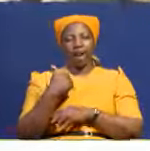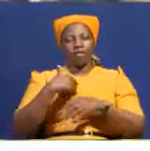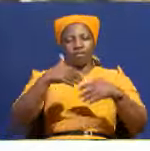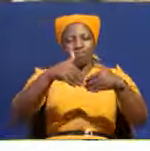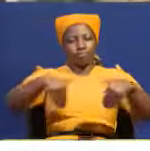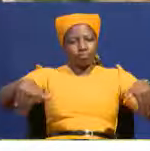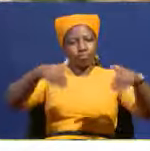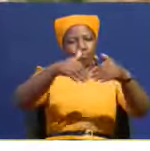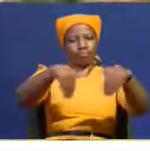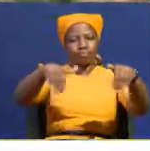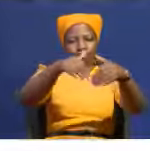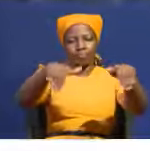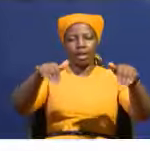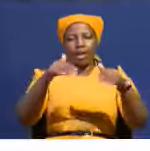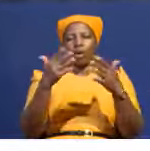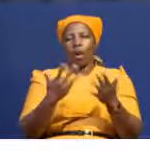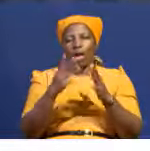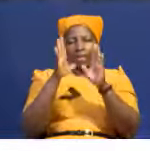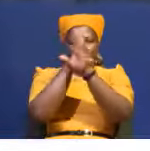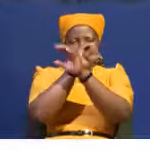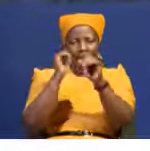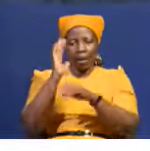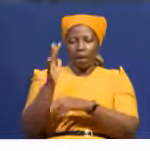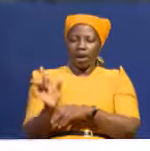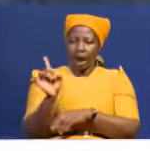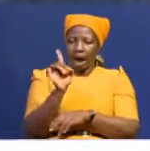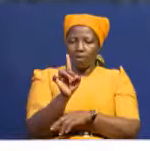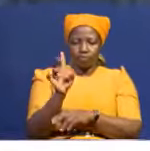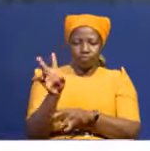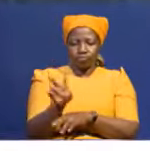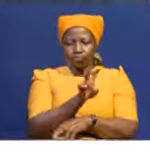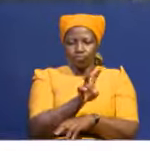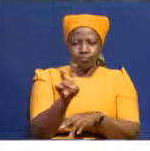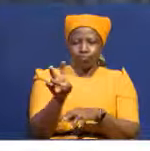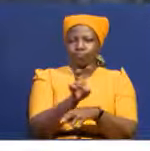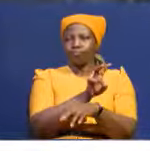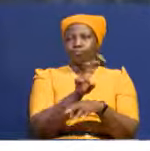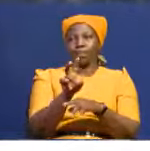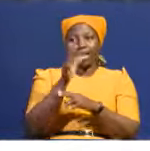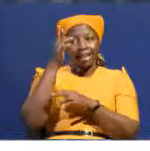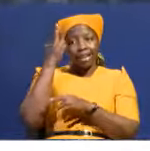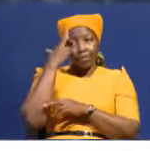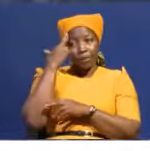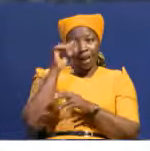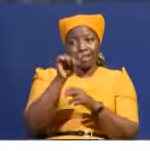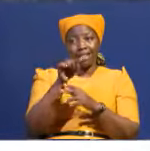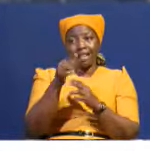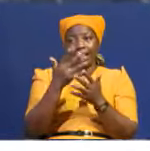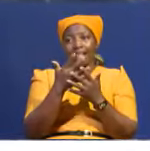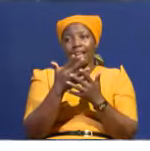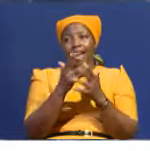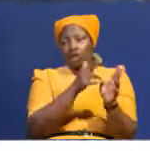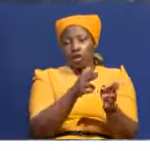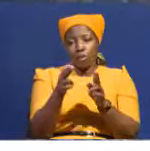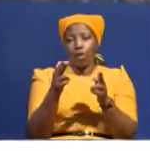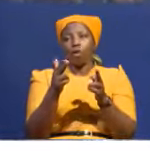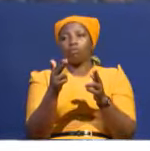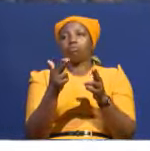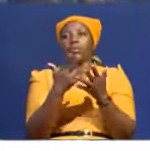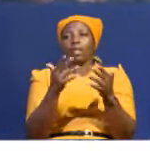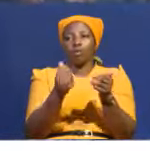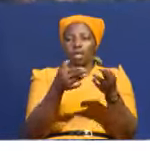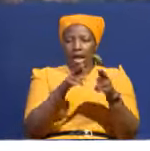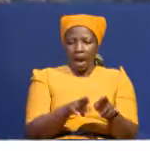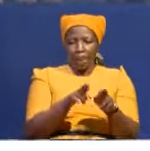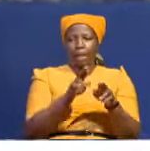ambapo rais ataweza kulikagua. Kumbuka ni tamaduni ambazo hufuatwa kwa shughuli kama hizi. Ni barabara hii ndipo